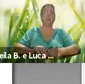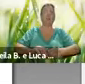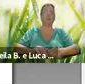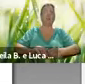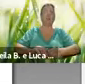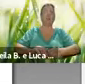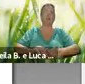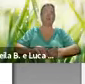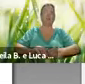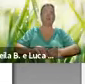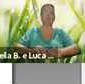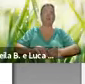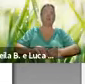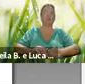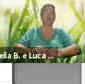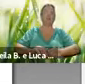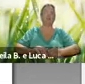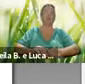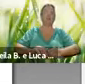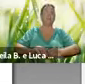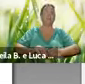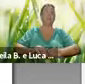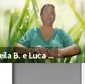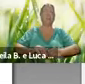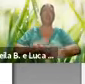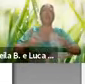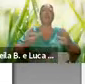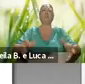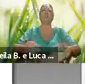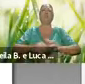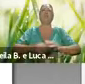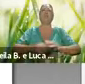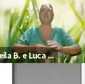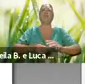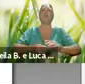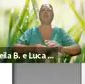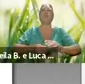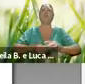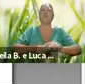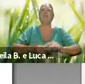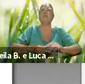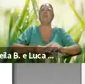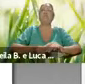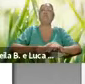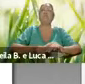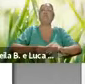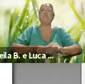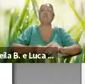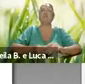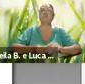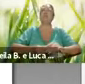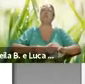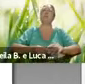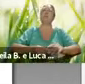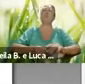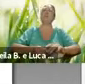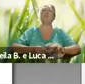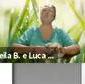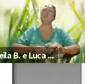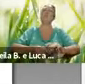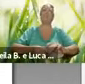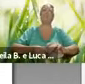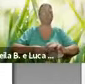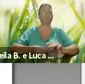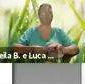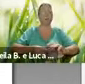concretizzarsi nel nostro modo speciale di espressione, nel circolo delle abitudini e dei punti di vista e dei modi e